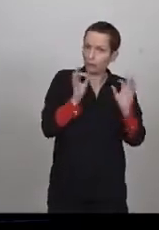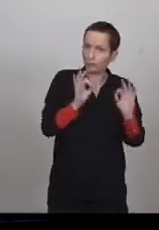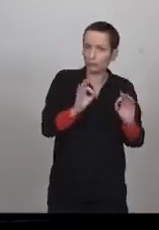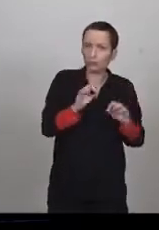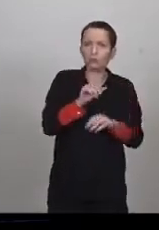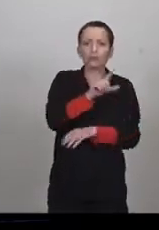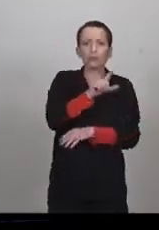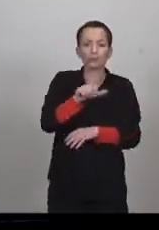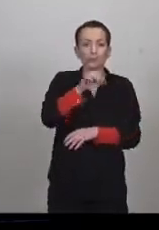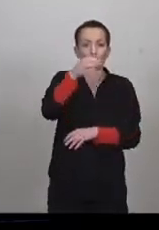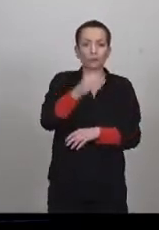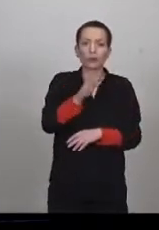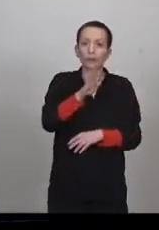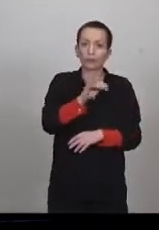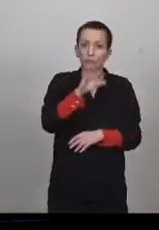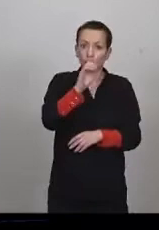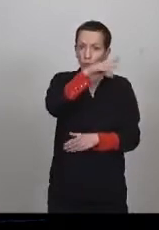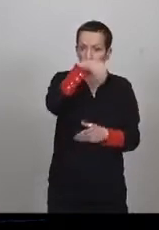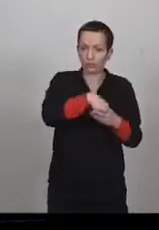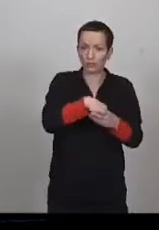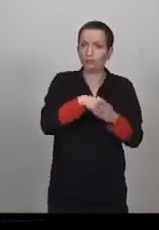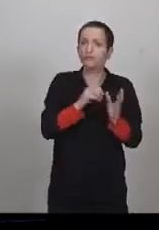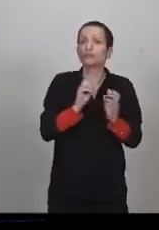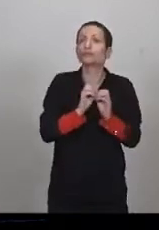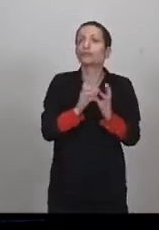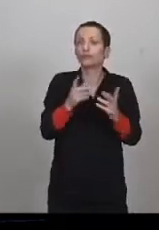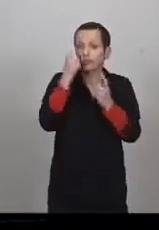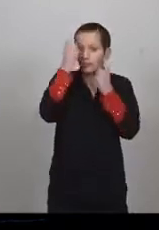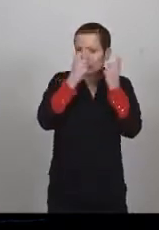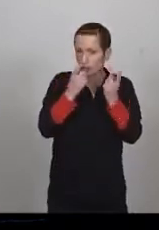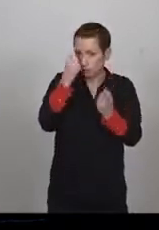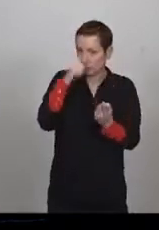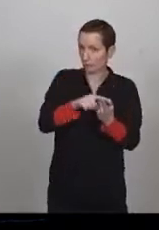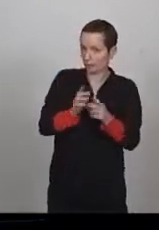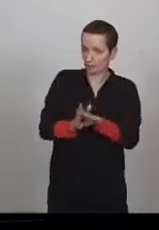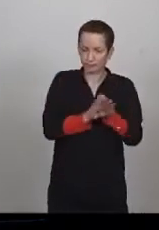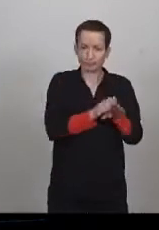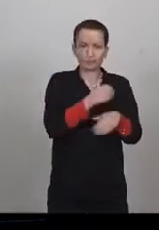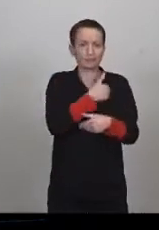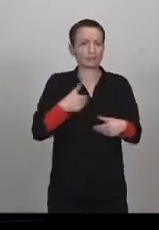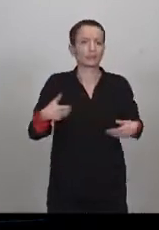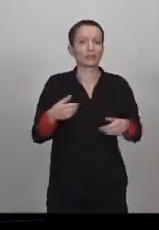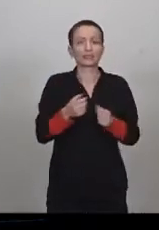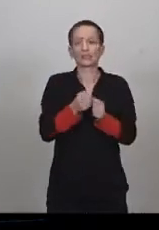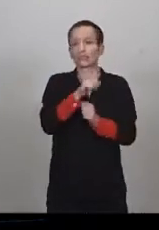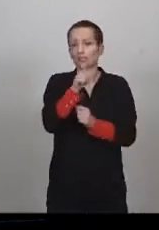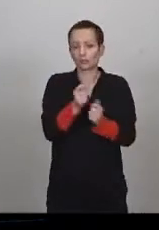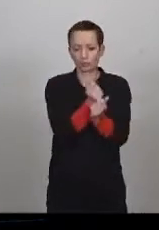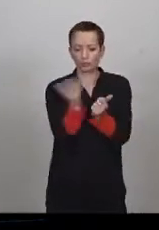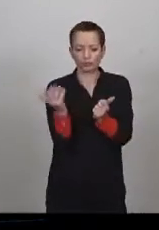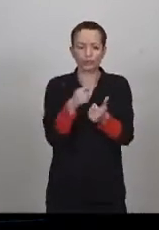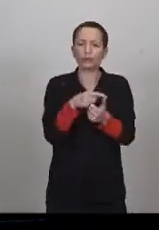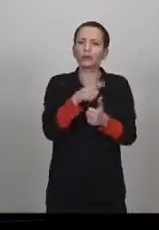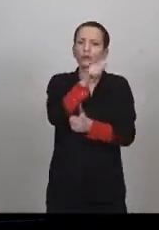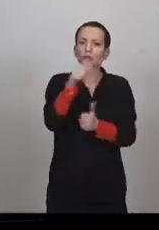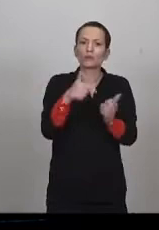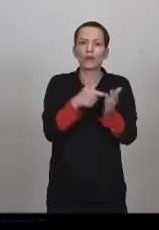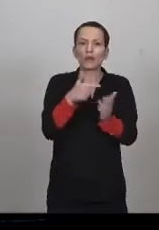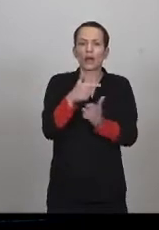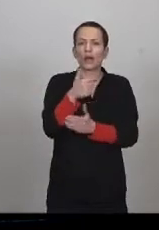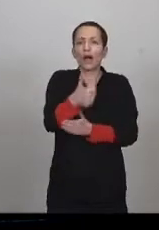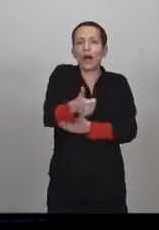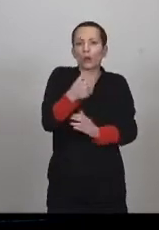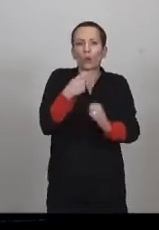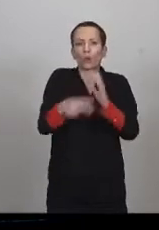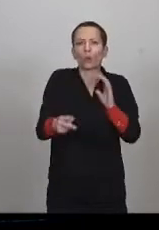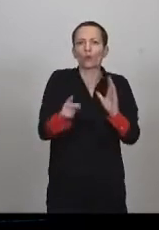bio. Je laisse ça à votre méditation. Pour conclure, plusieurs questions. Au-delà de 2001 €, puisque c'est